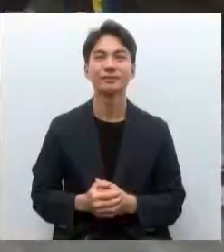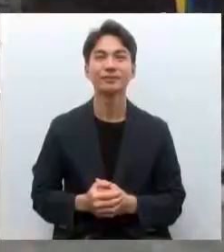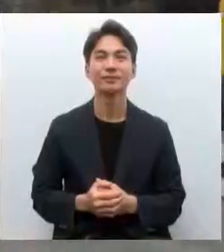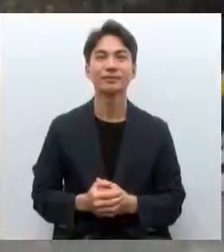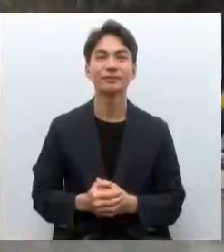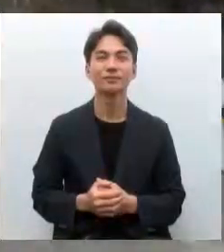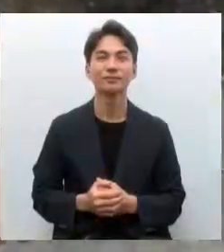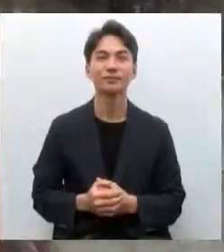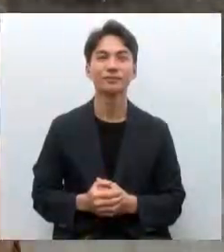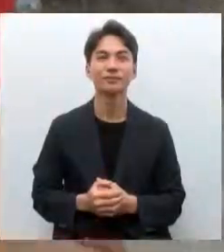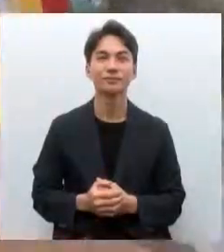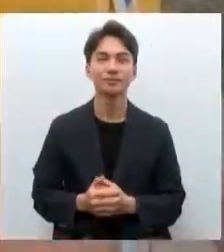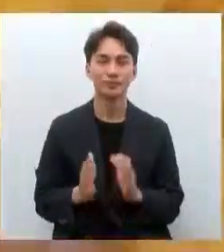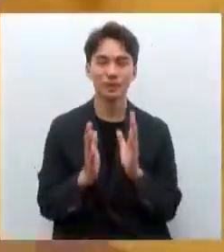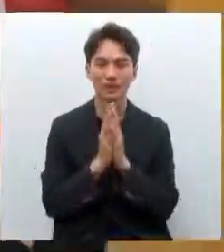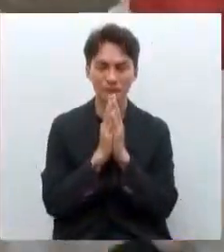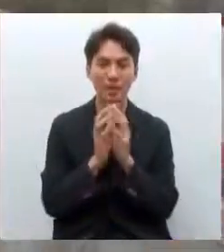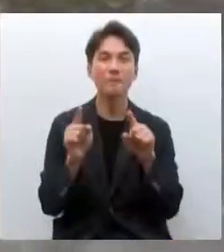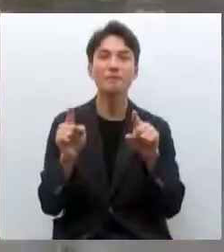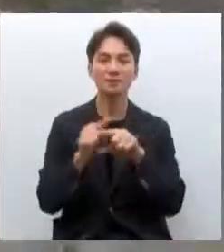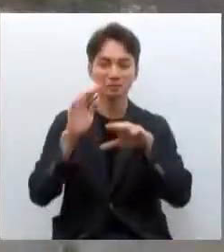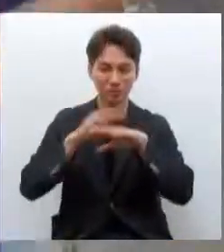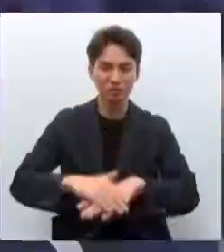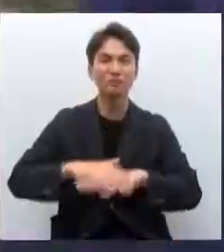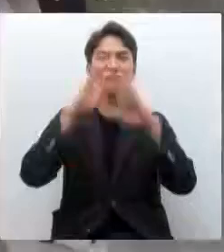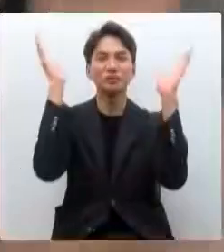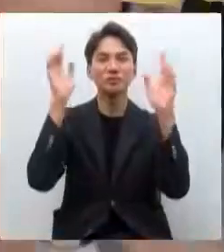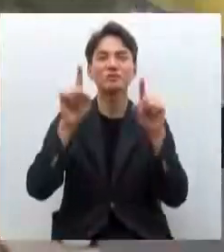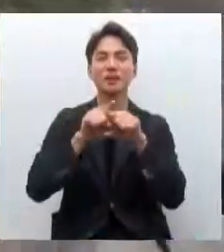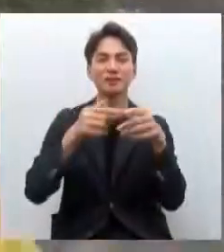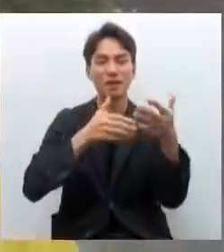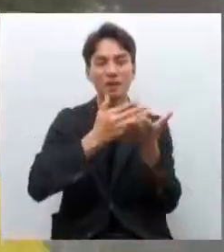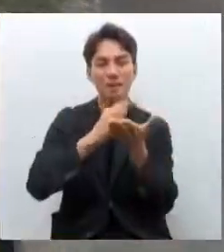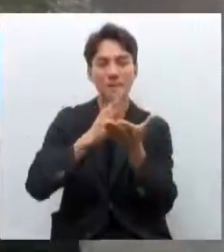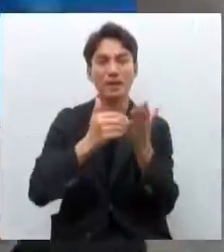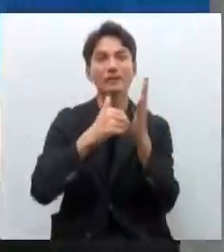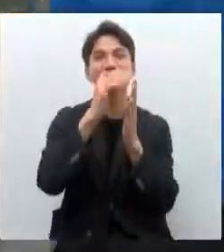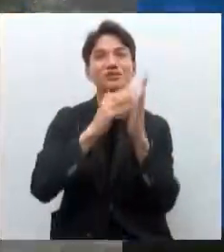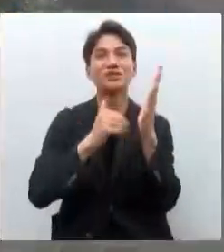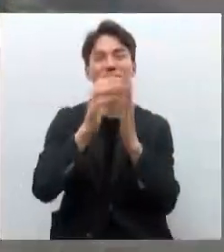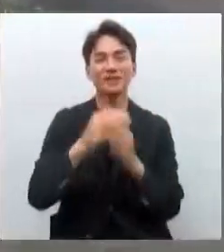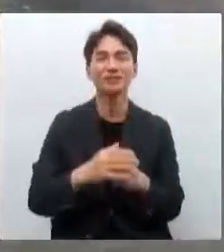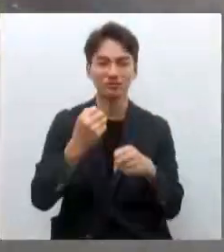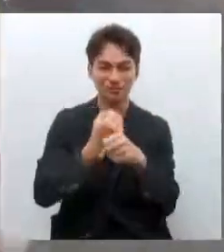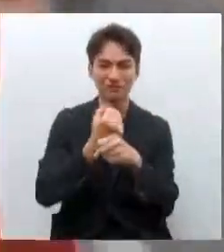การซ้อมบูมของบูมก้าวแผ่นดินนะครับเราจะแยกกลุ่มกันซ้อมเป็นสีนะครับใกล้ไป